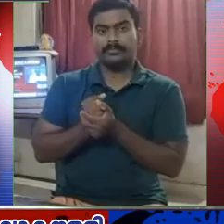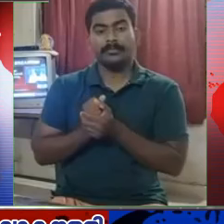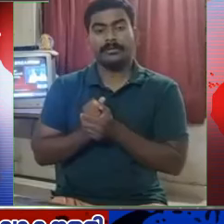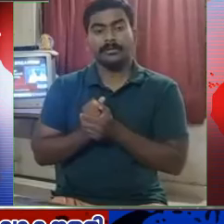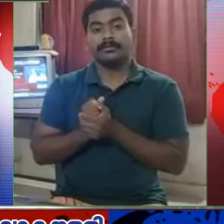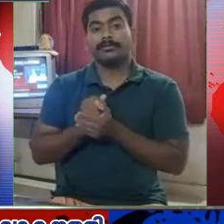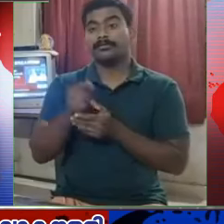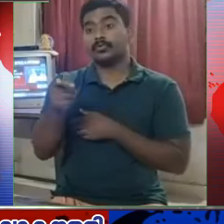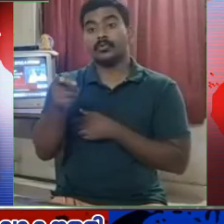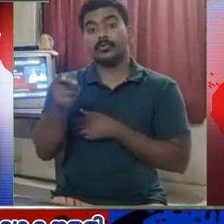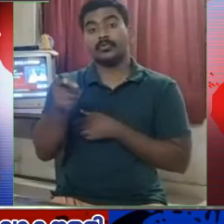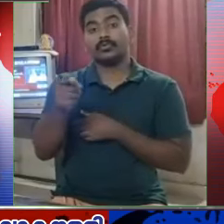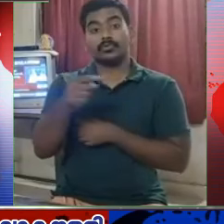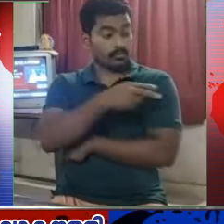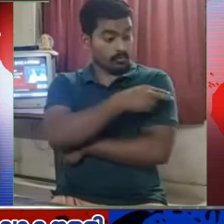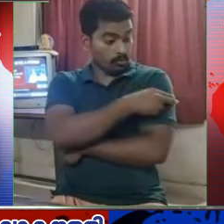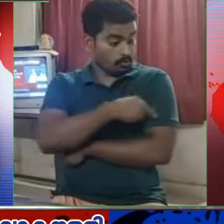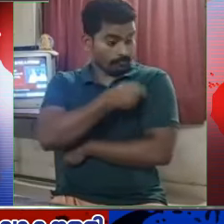ചിലയിടത്ത്